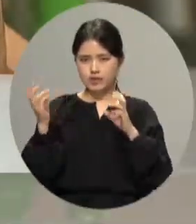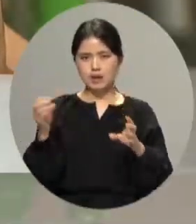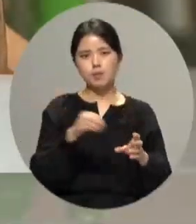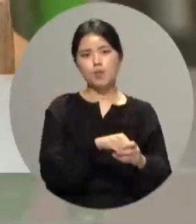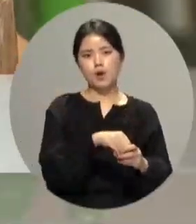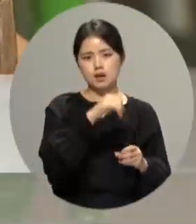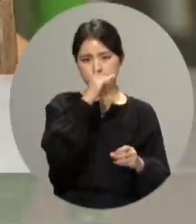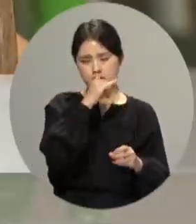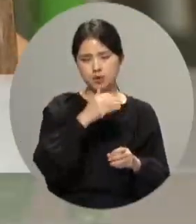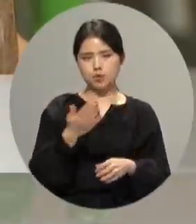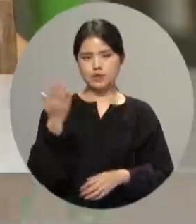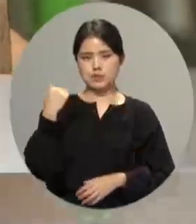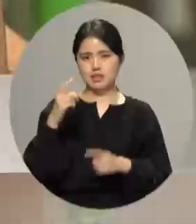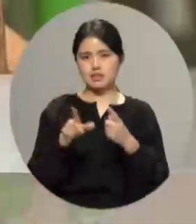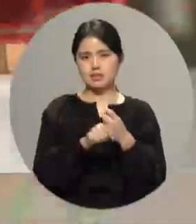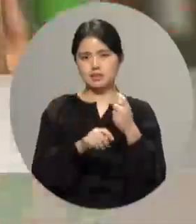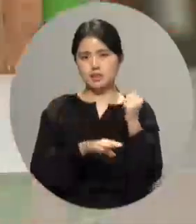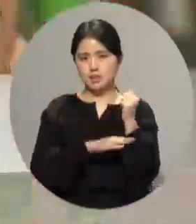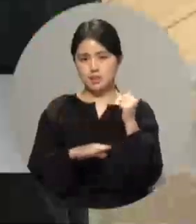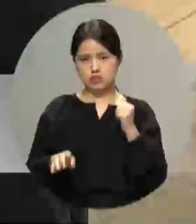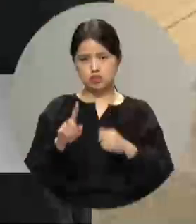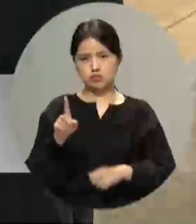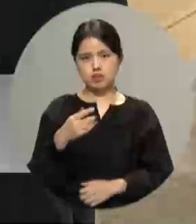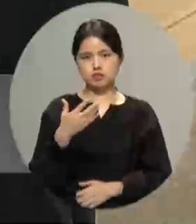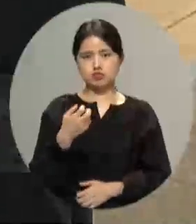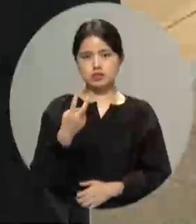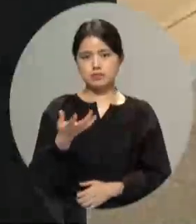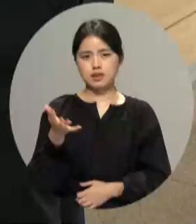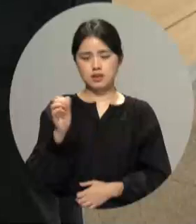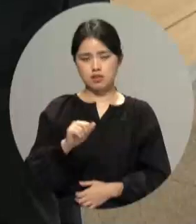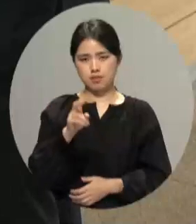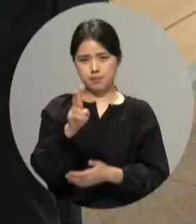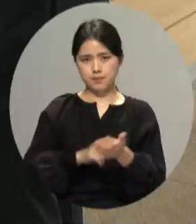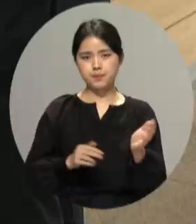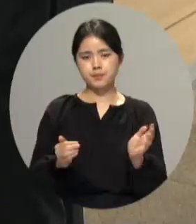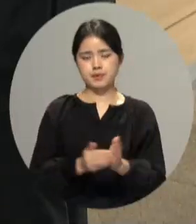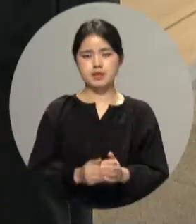있고 지난해 11월 기준 192억 원의 매출을 기록했습니다.